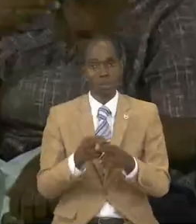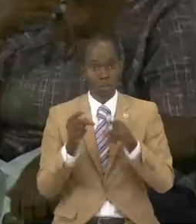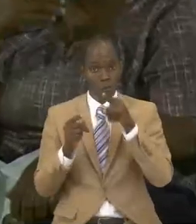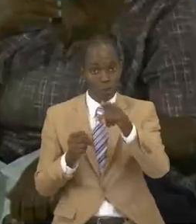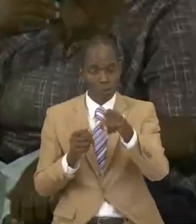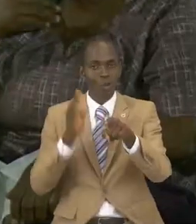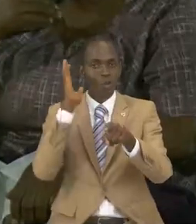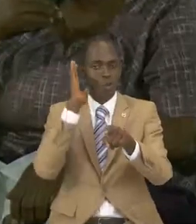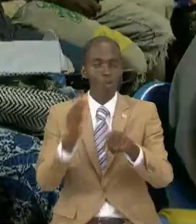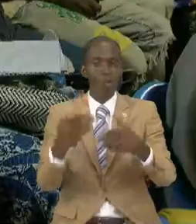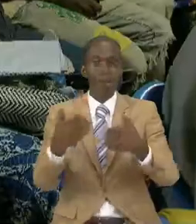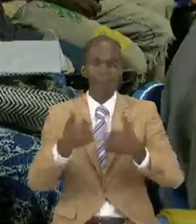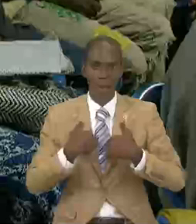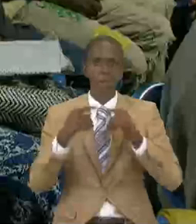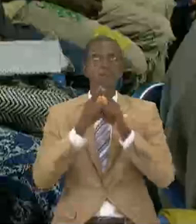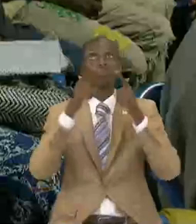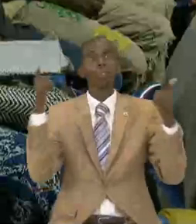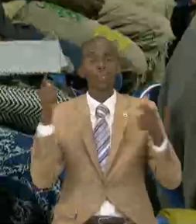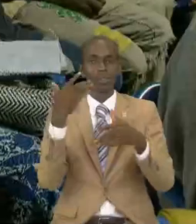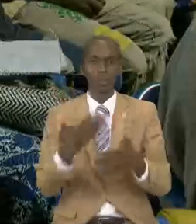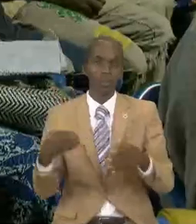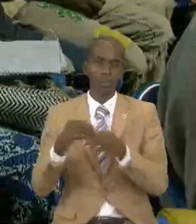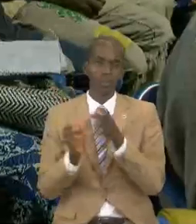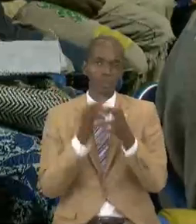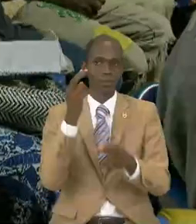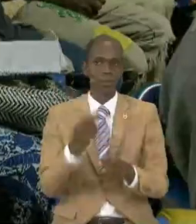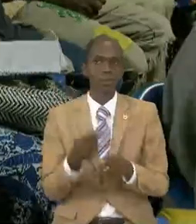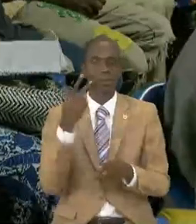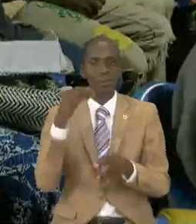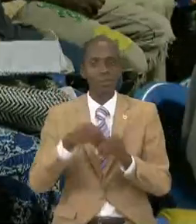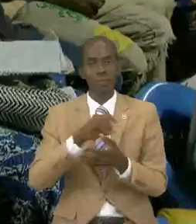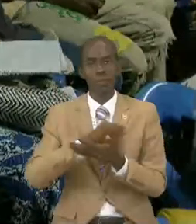Toi, tu auras des exploits.